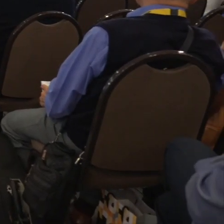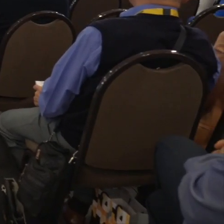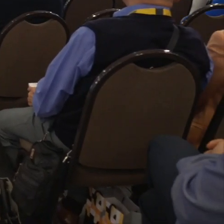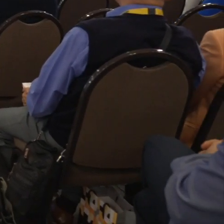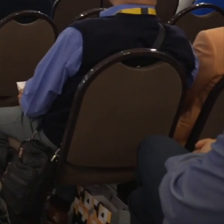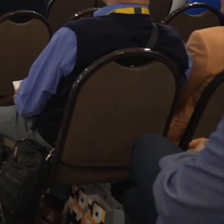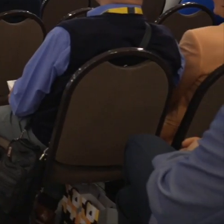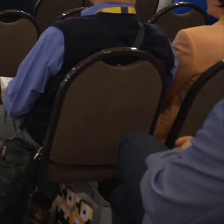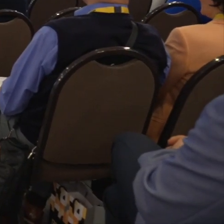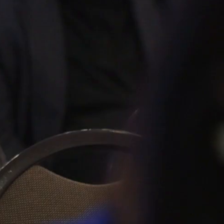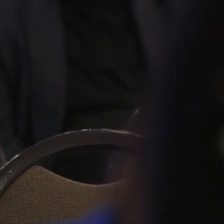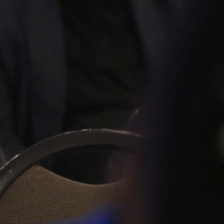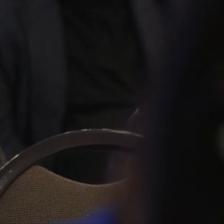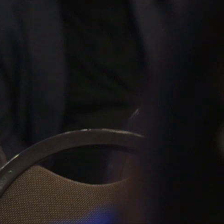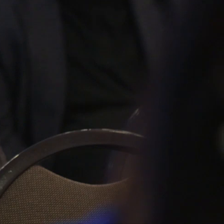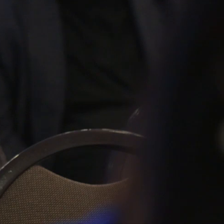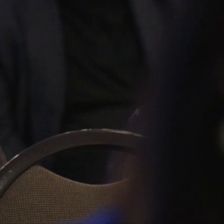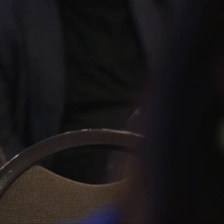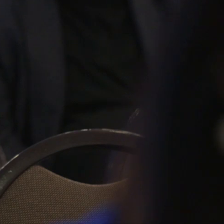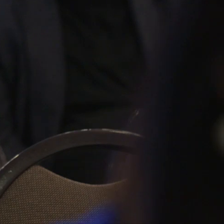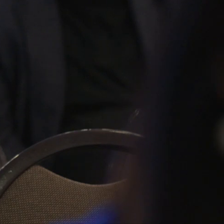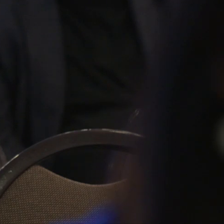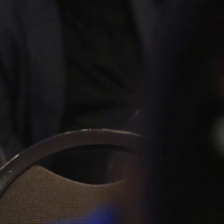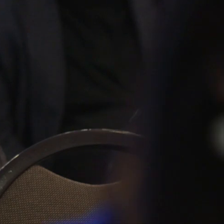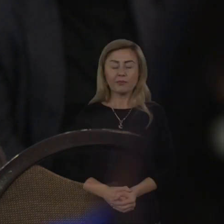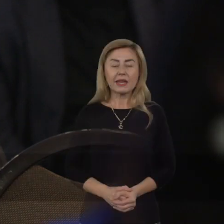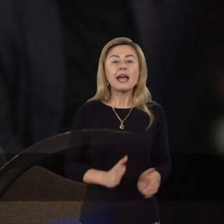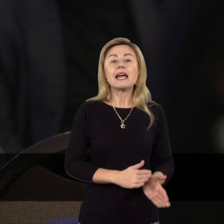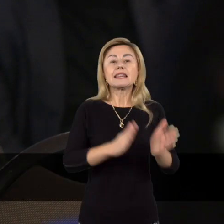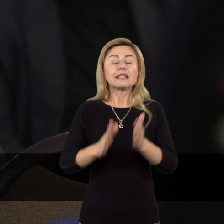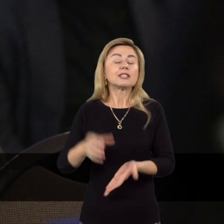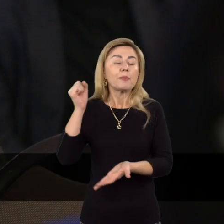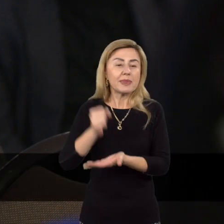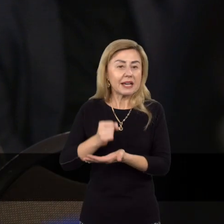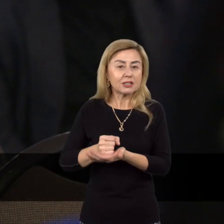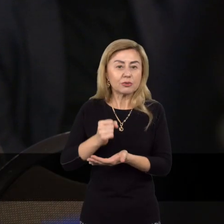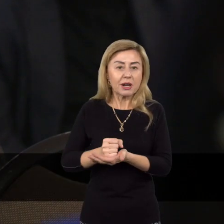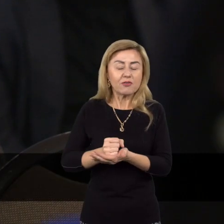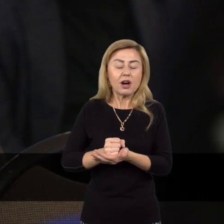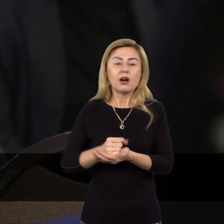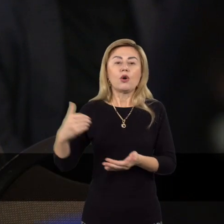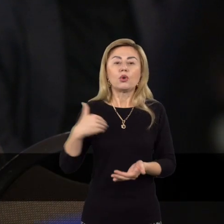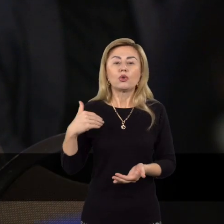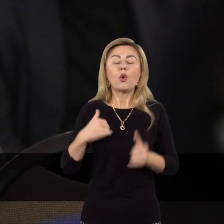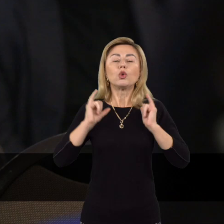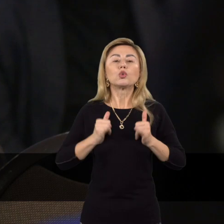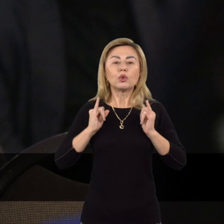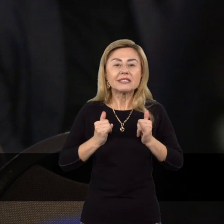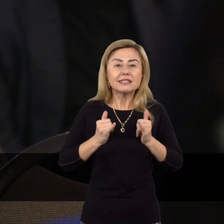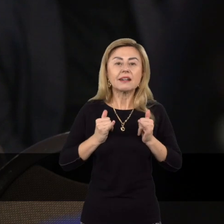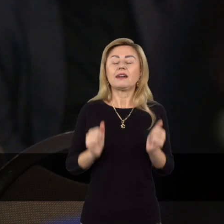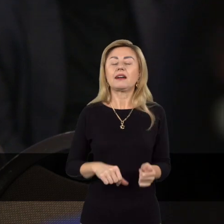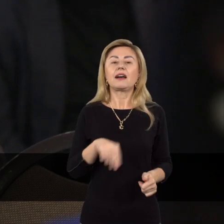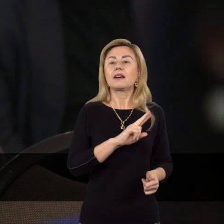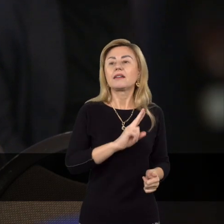Uczestnicy dyskutują, a publiczność z uwagą się przysłuchuje. Kolejny panel dyskusyjny dotyczył turystyki dla każdego,